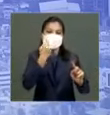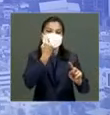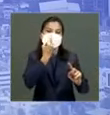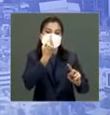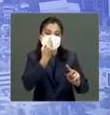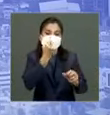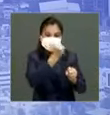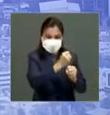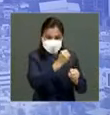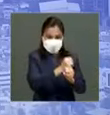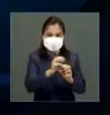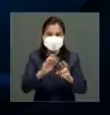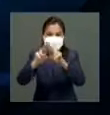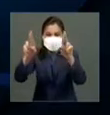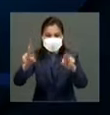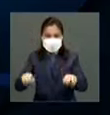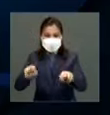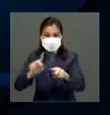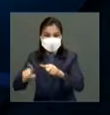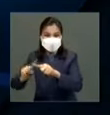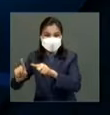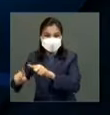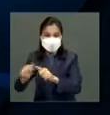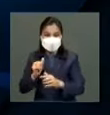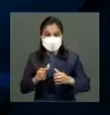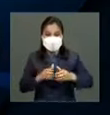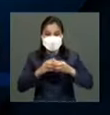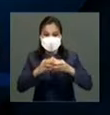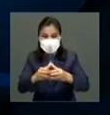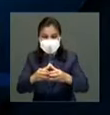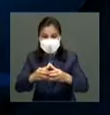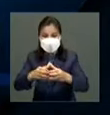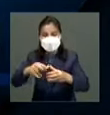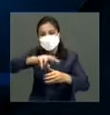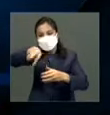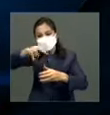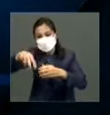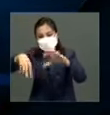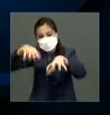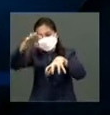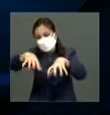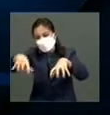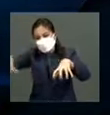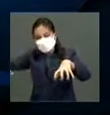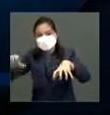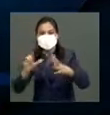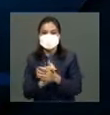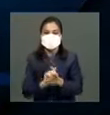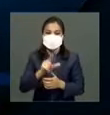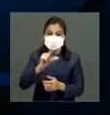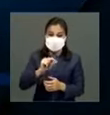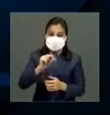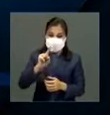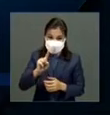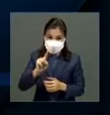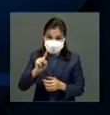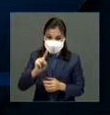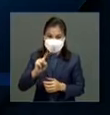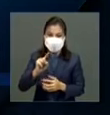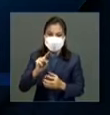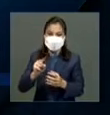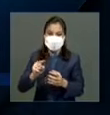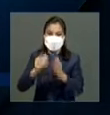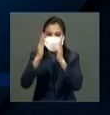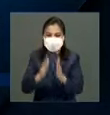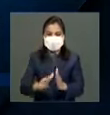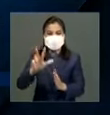สถานประกอบการออกไป21แห่ง21ครั้ง 8,000 กว่านะครับไปตล